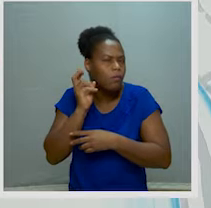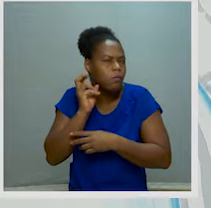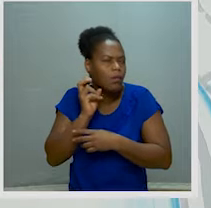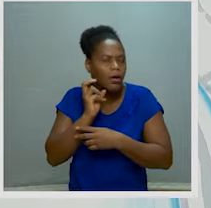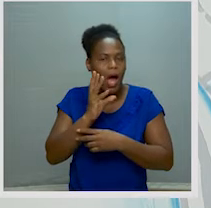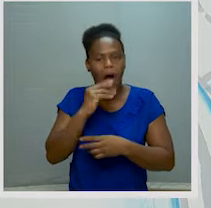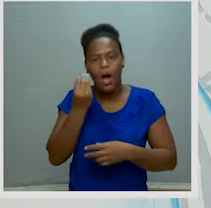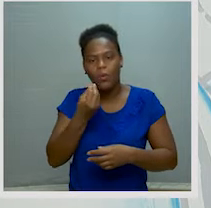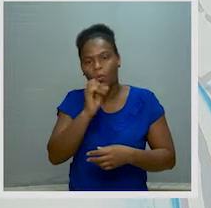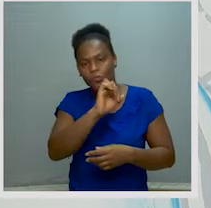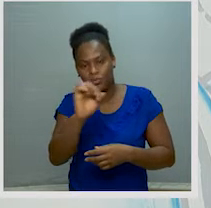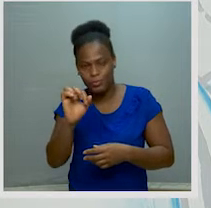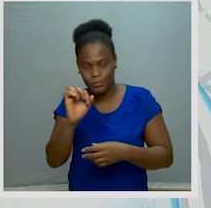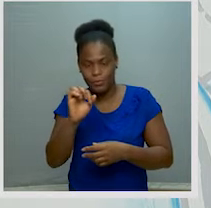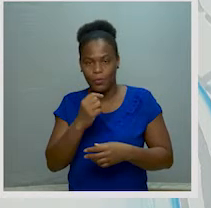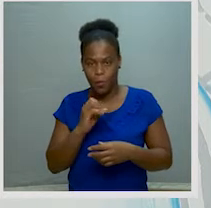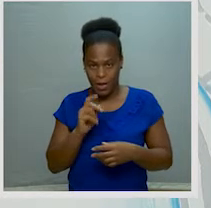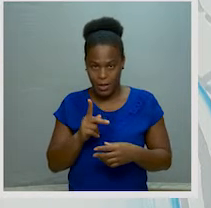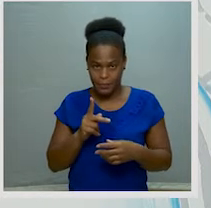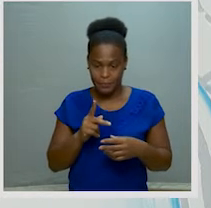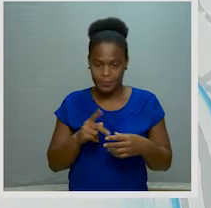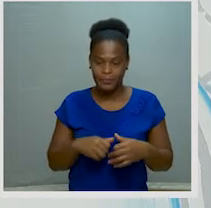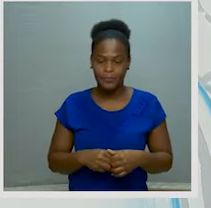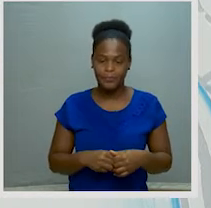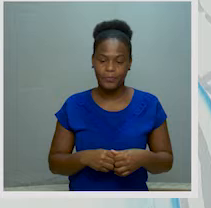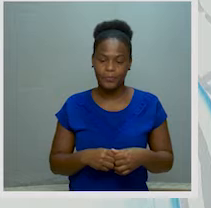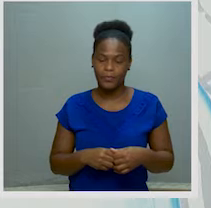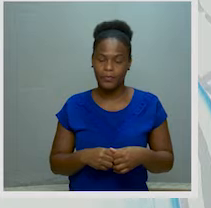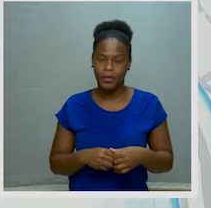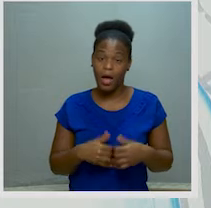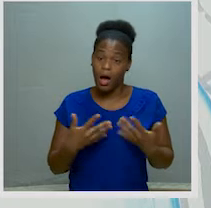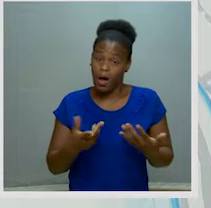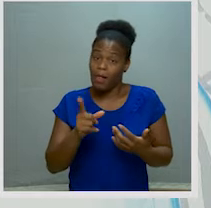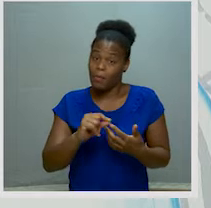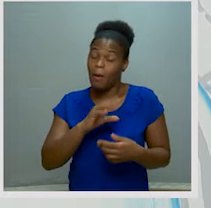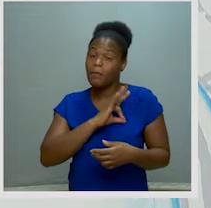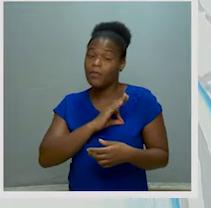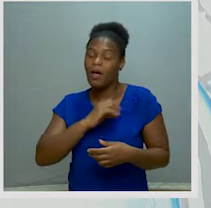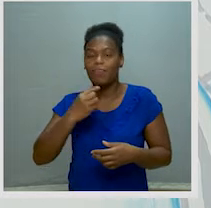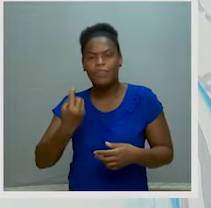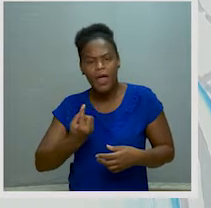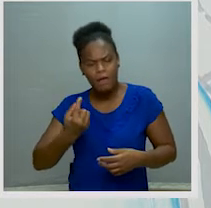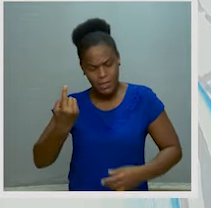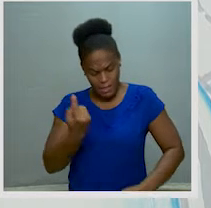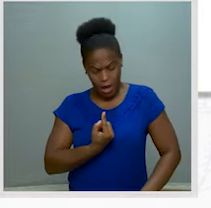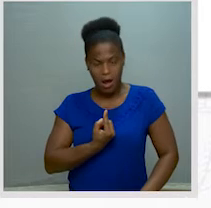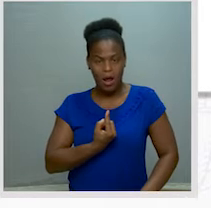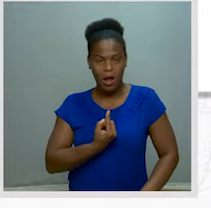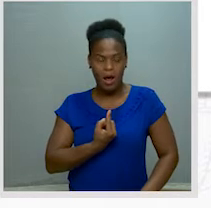écouter les élèves. OK? Maintenant, un professeur doit